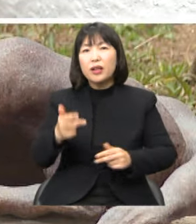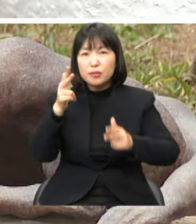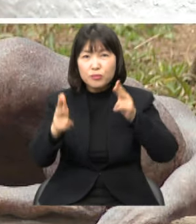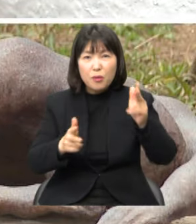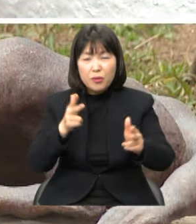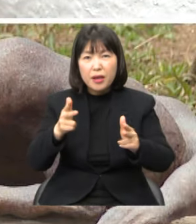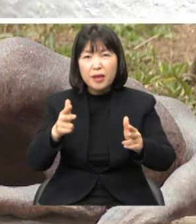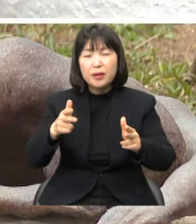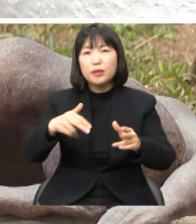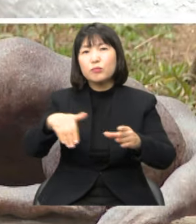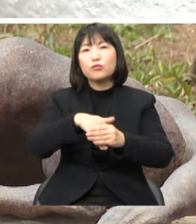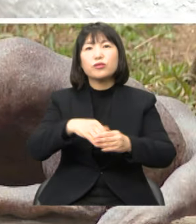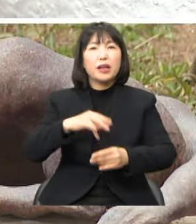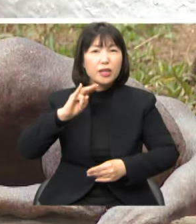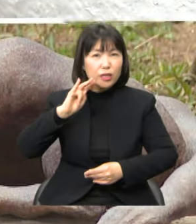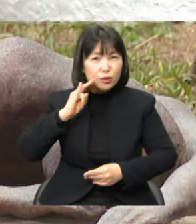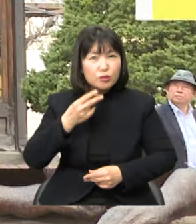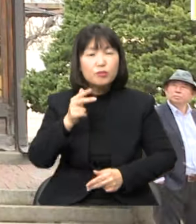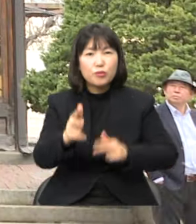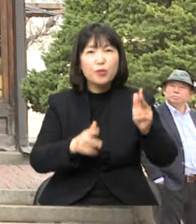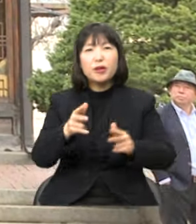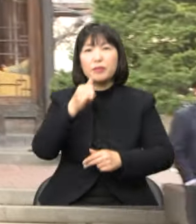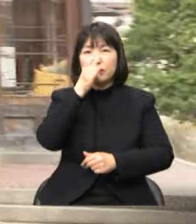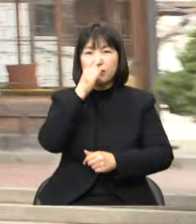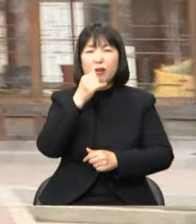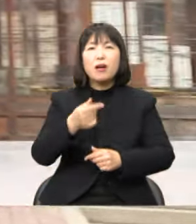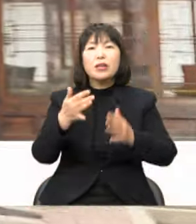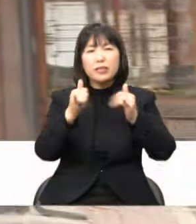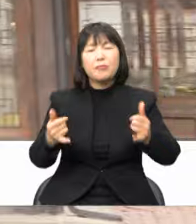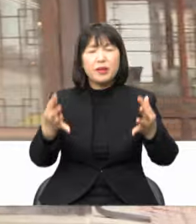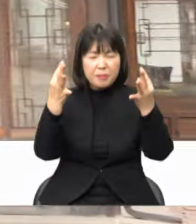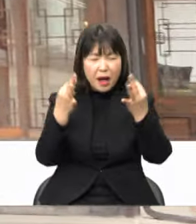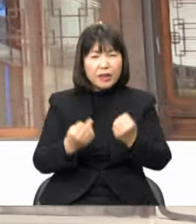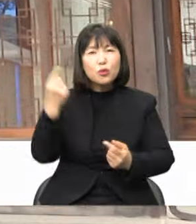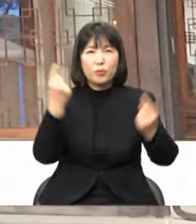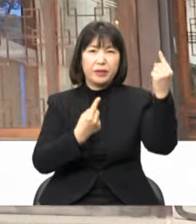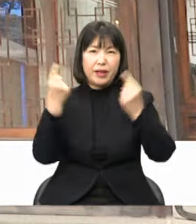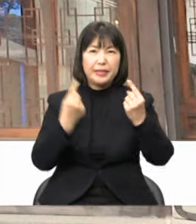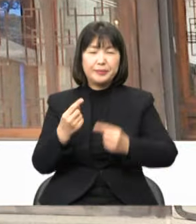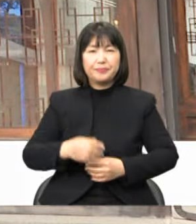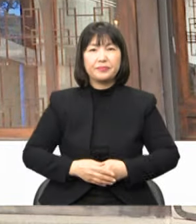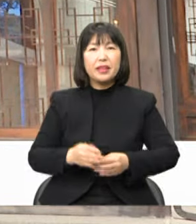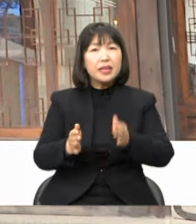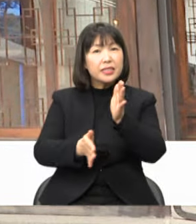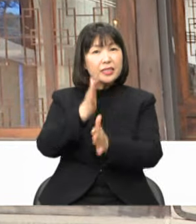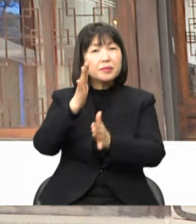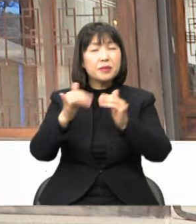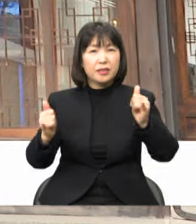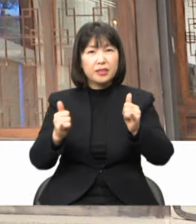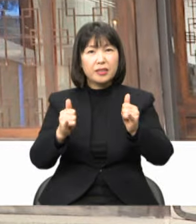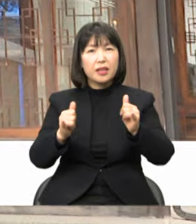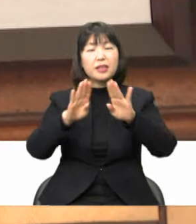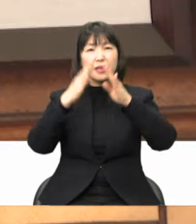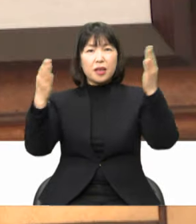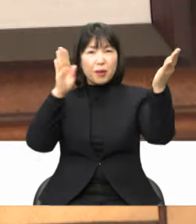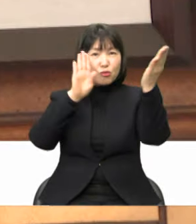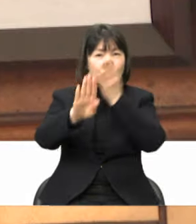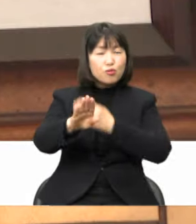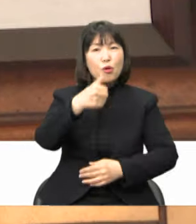시민들의 발길이 끊이질 않습니다 지난 2021년 7월 시민들에게 개방한 이후 5